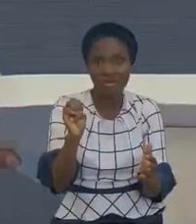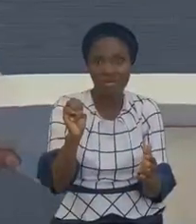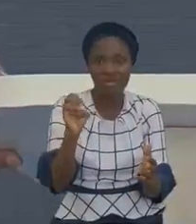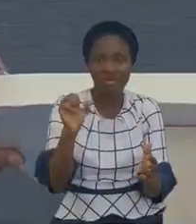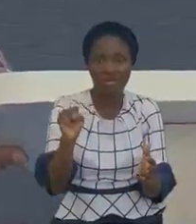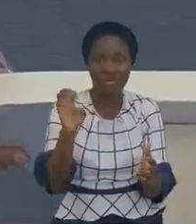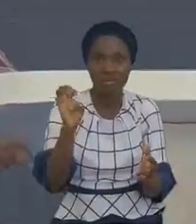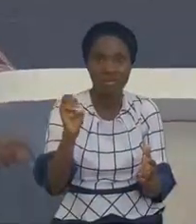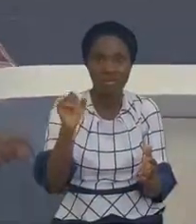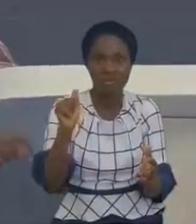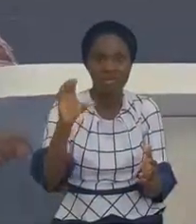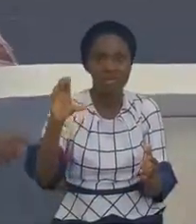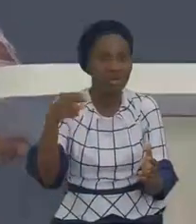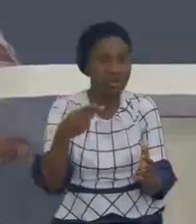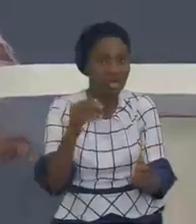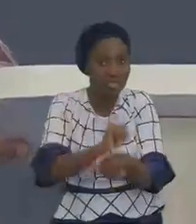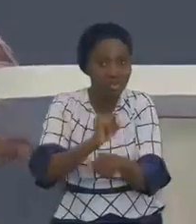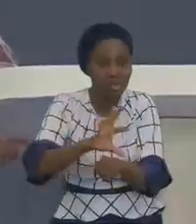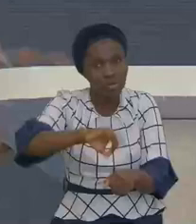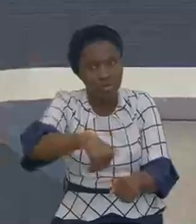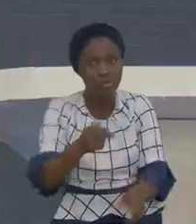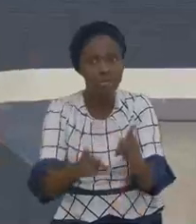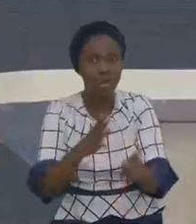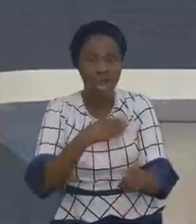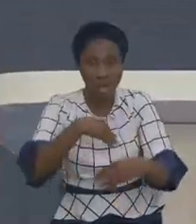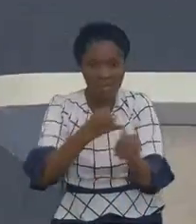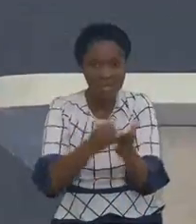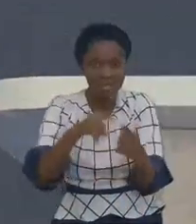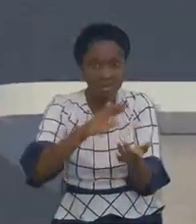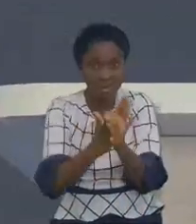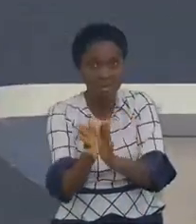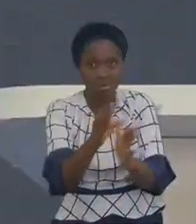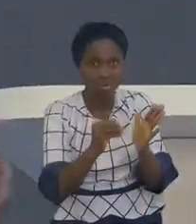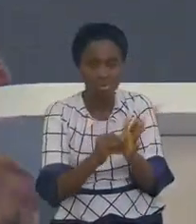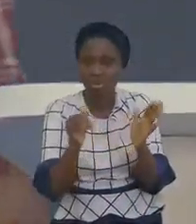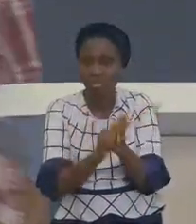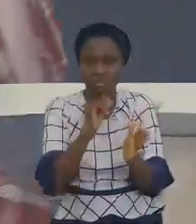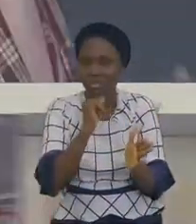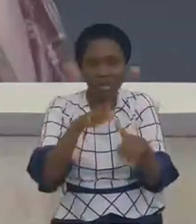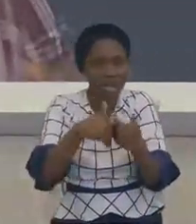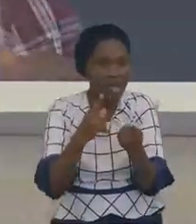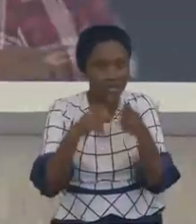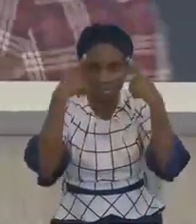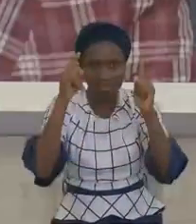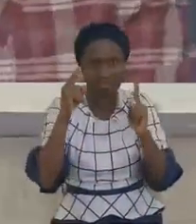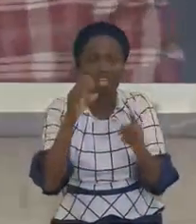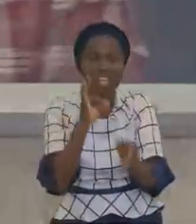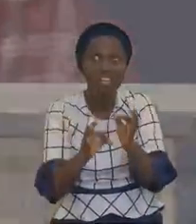toi. C'est pas comme ça qu'il faut réussir. Si Dieu doit t'aider à gravir les échelons,